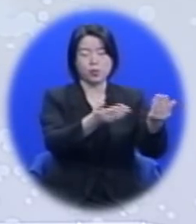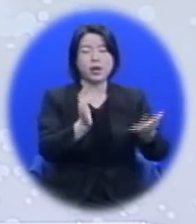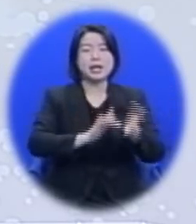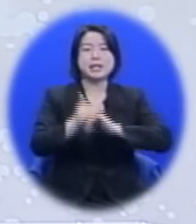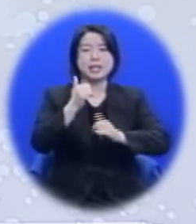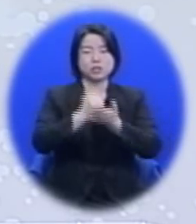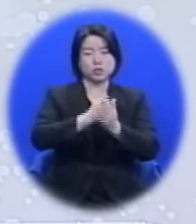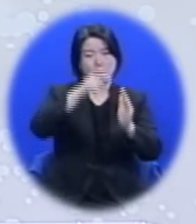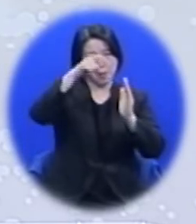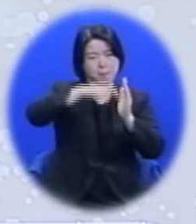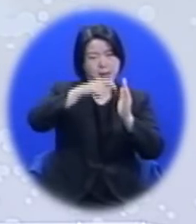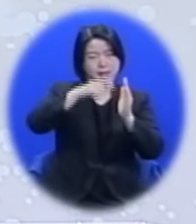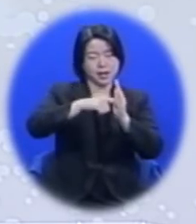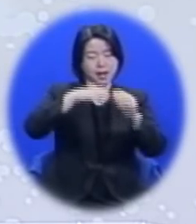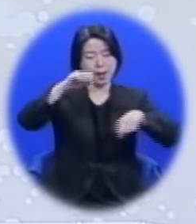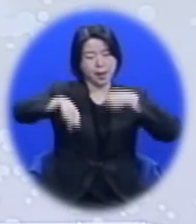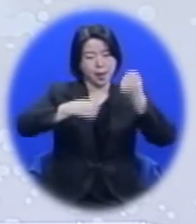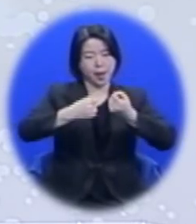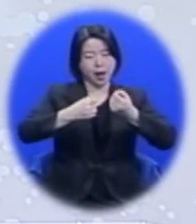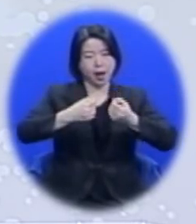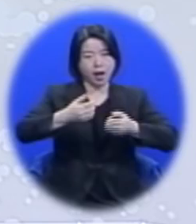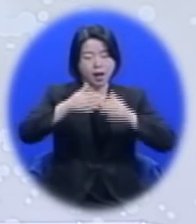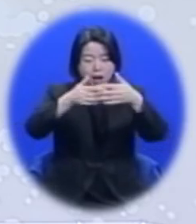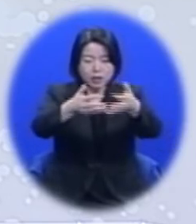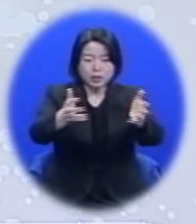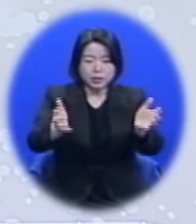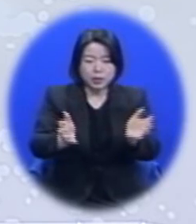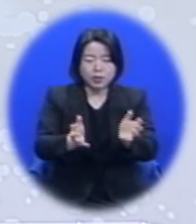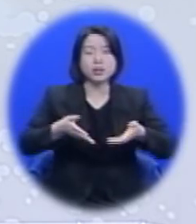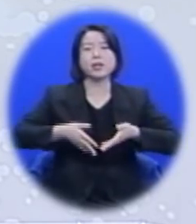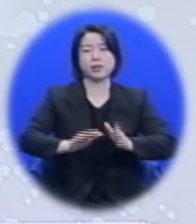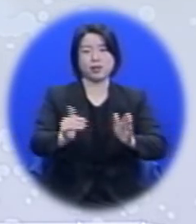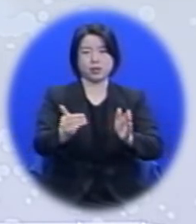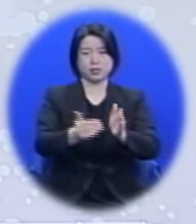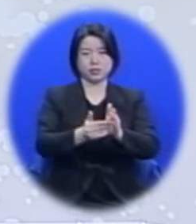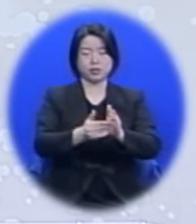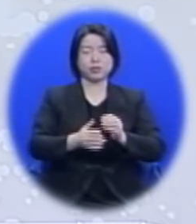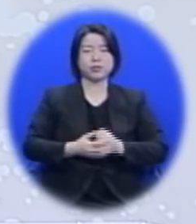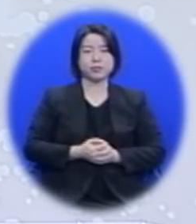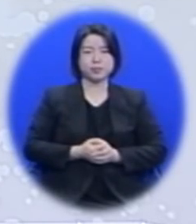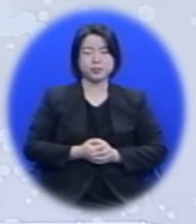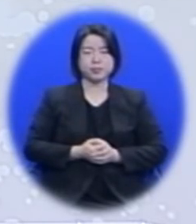베들레헴 마구간에 나셨던 겁니다.